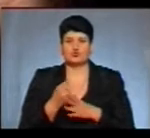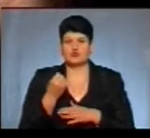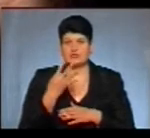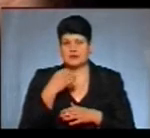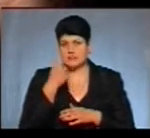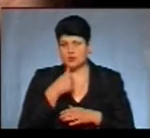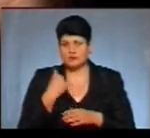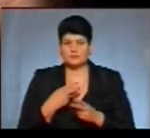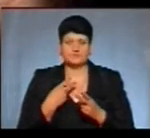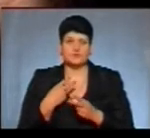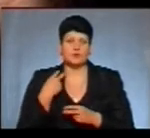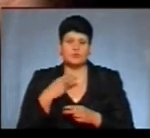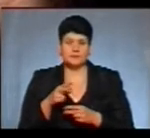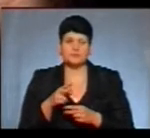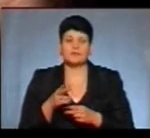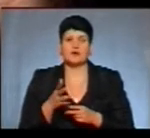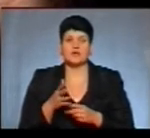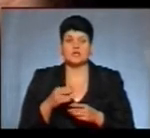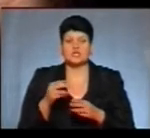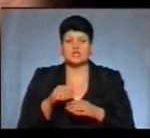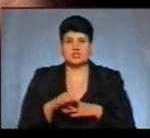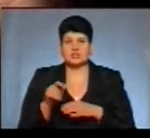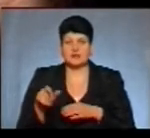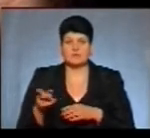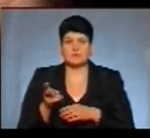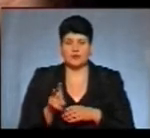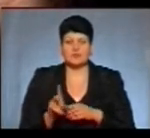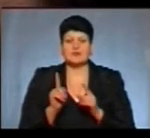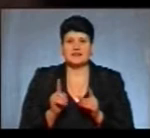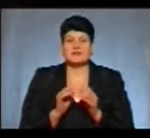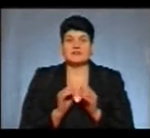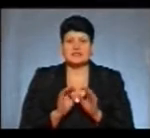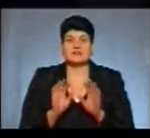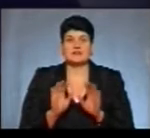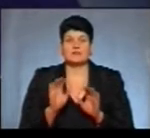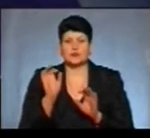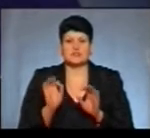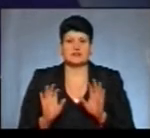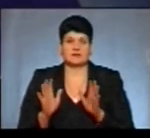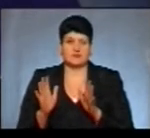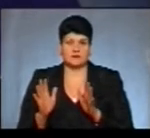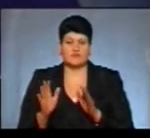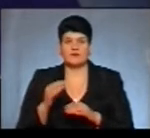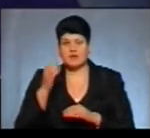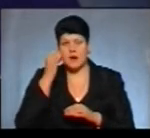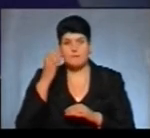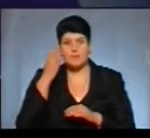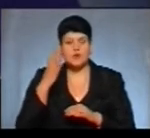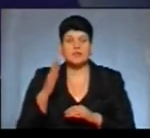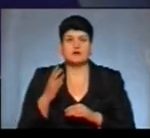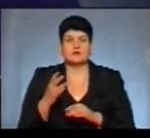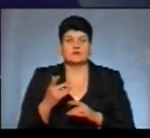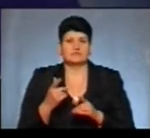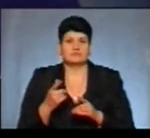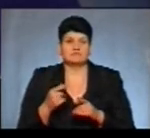років ув'язнення. Жертви звертаються в поліцію лише у 10% випадків зі 100. У Японії законодавче означення зґвалтування